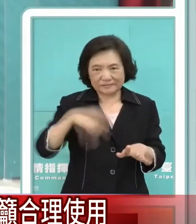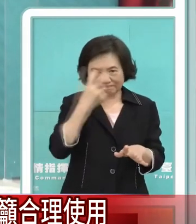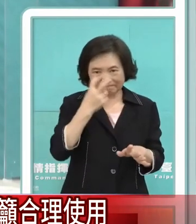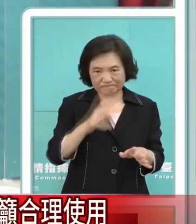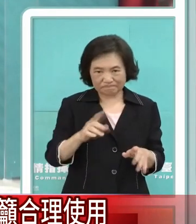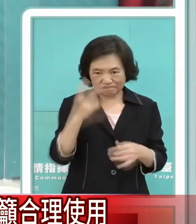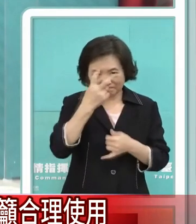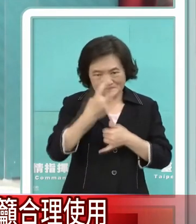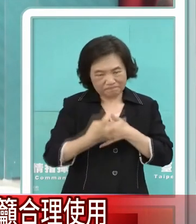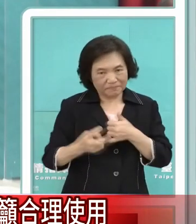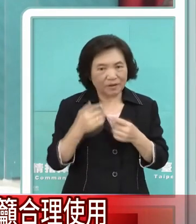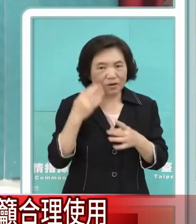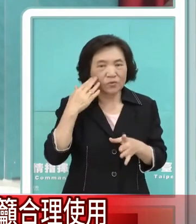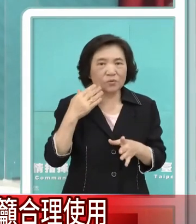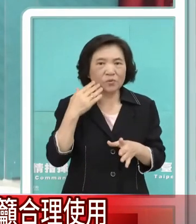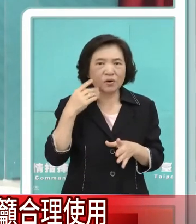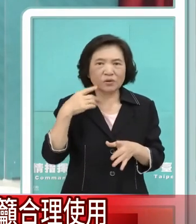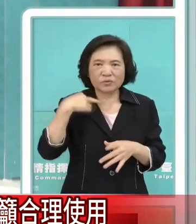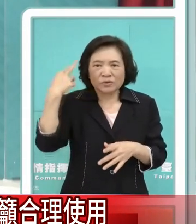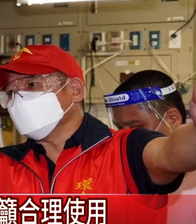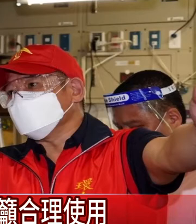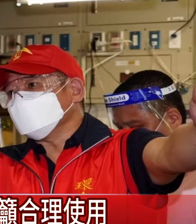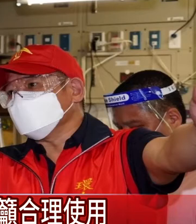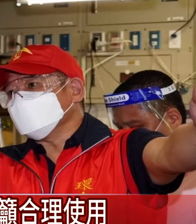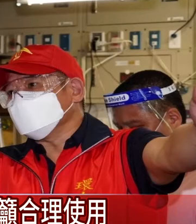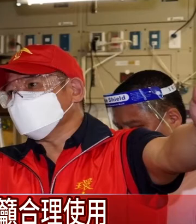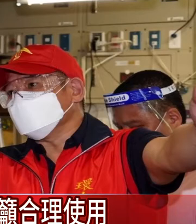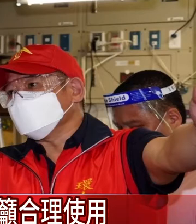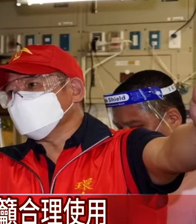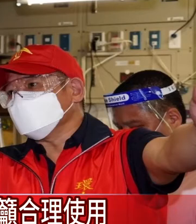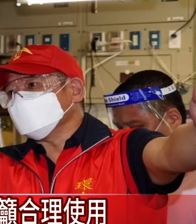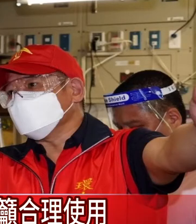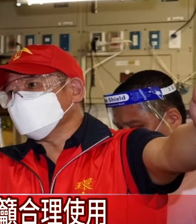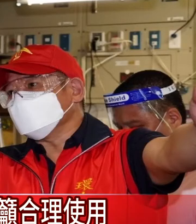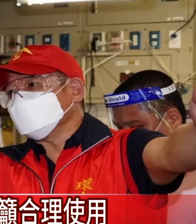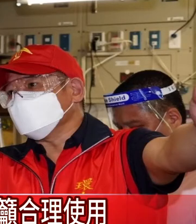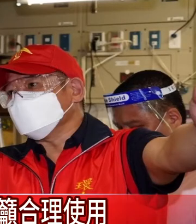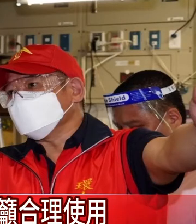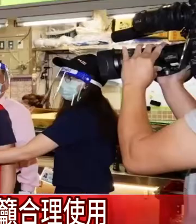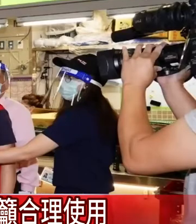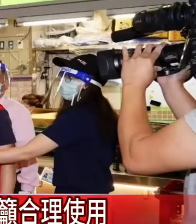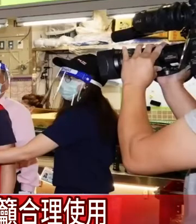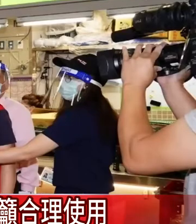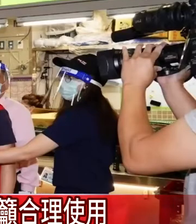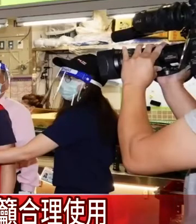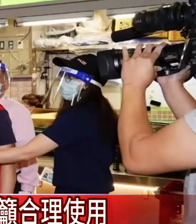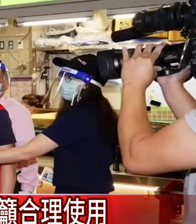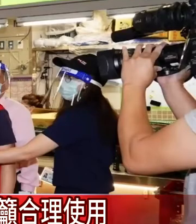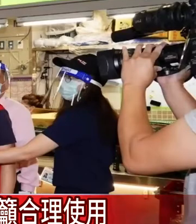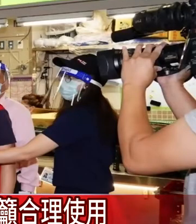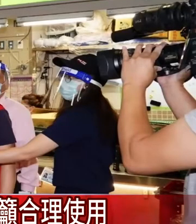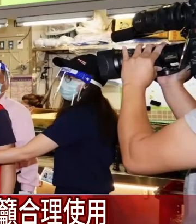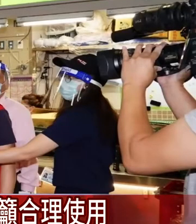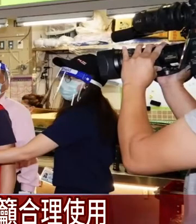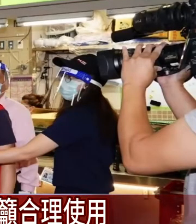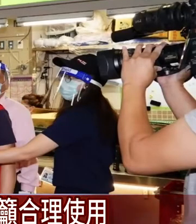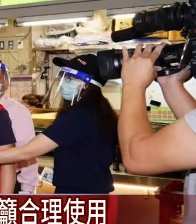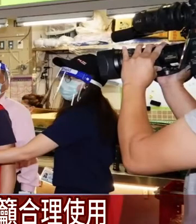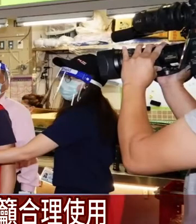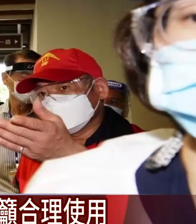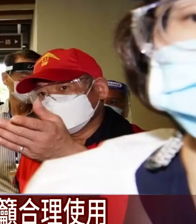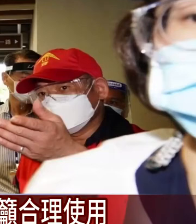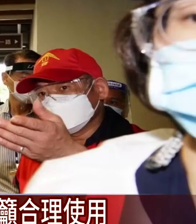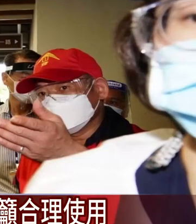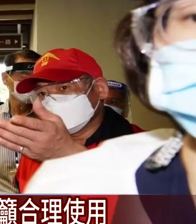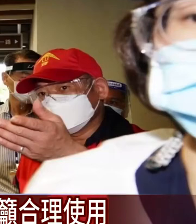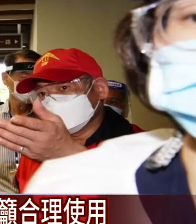是如果有状况的话来筛检，我们也不会拒绝。 市长柯文哲也补充，一开始预计每家医院提供约320个筛检名